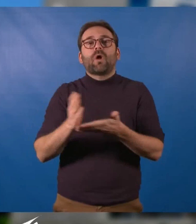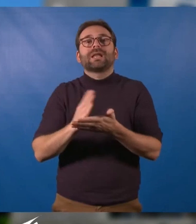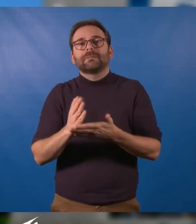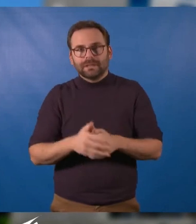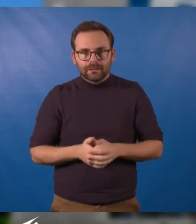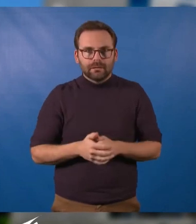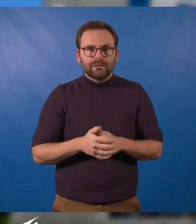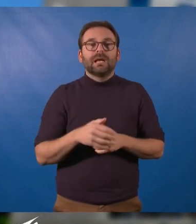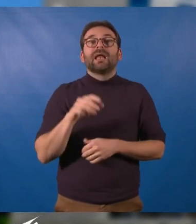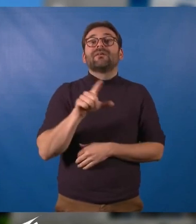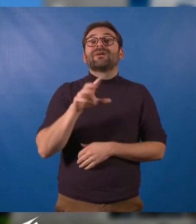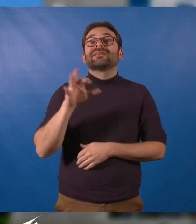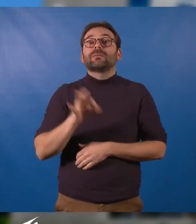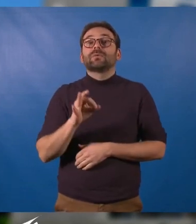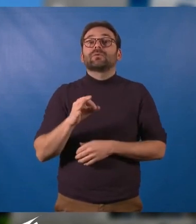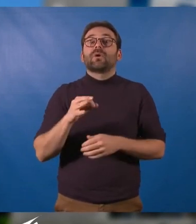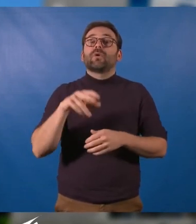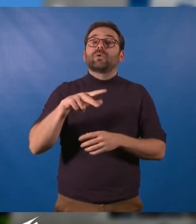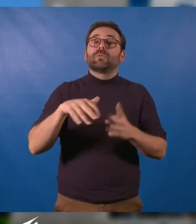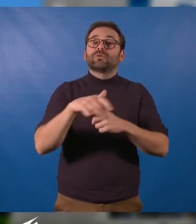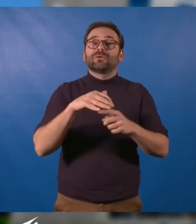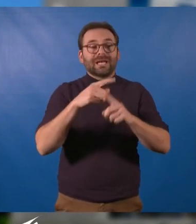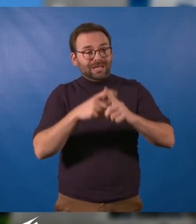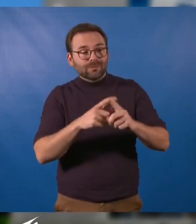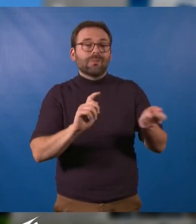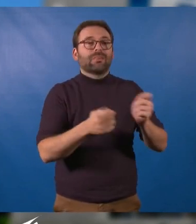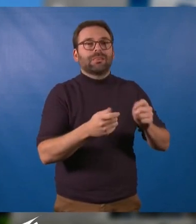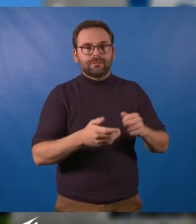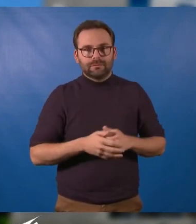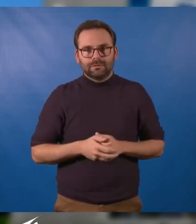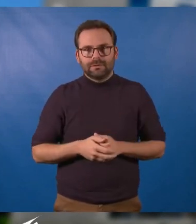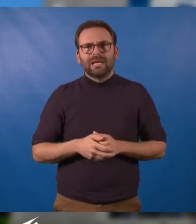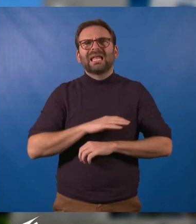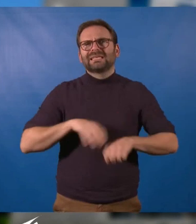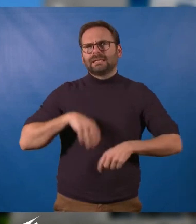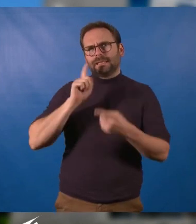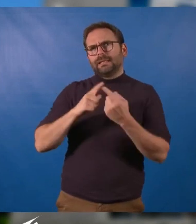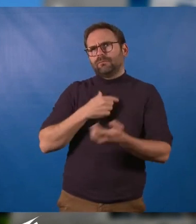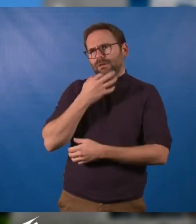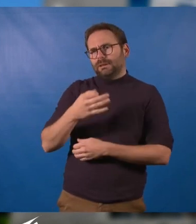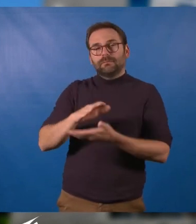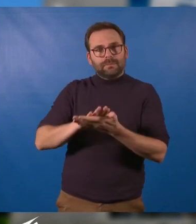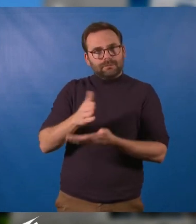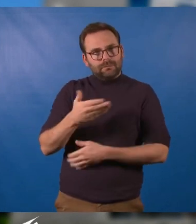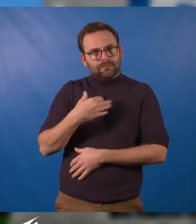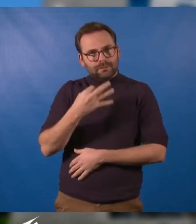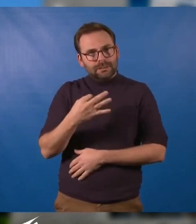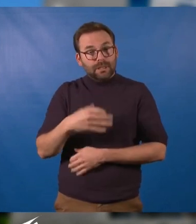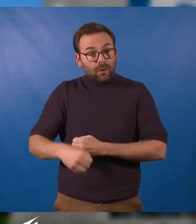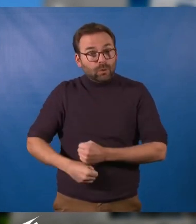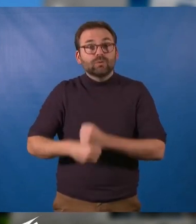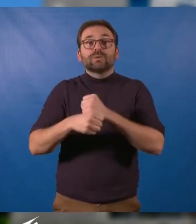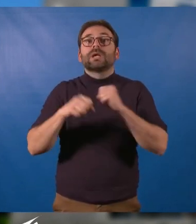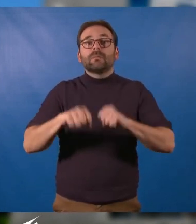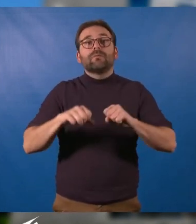des 25% de logements sociaux par commune. Sur ce dernier sujet, permettez-moi ici d'interpeller les soutiens du pouvoir